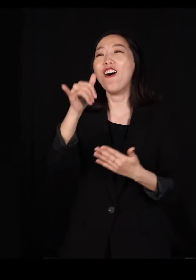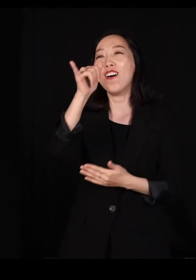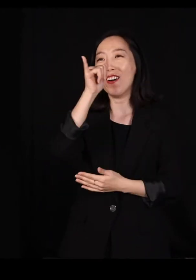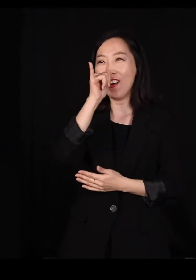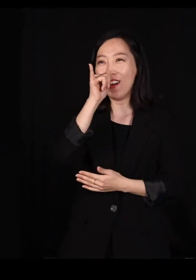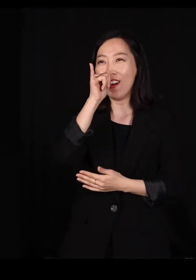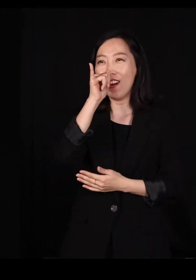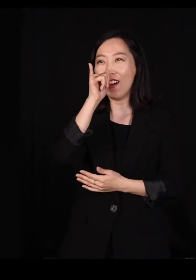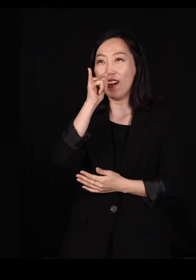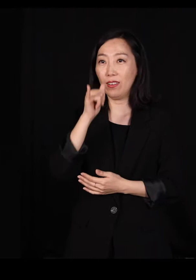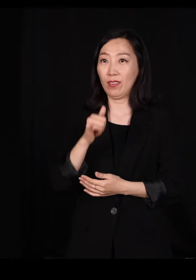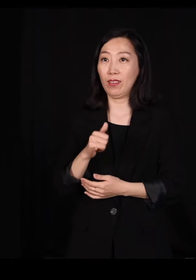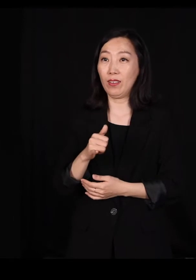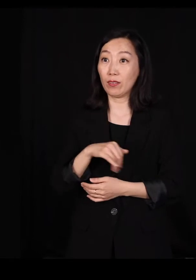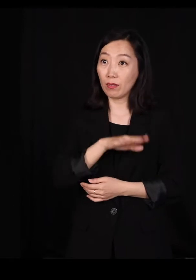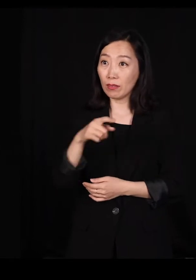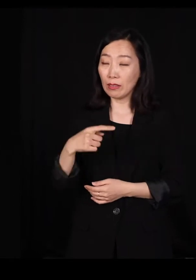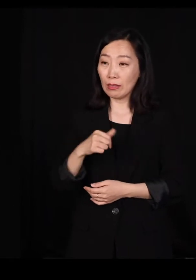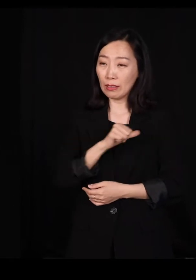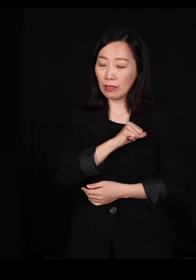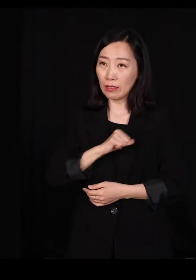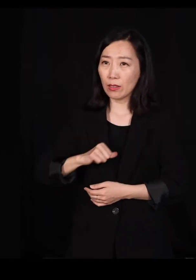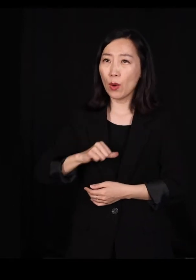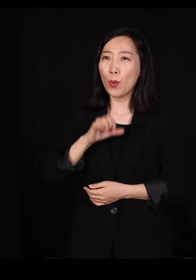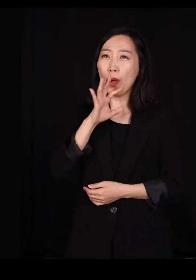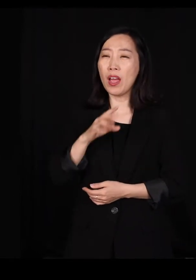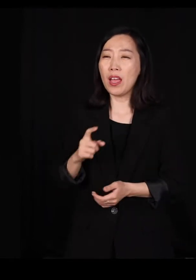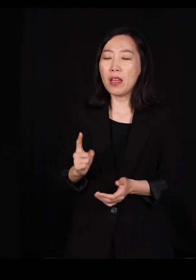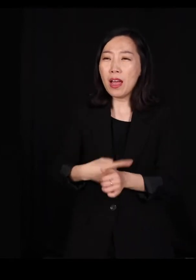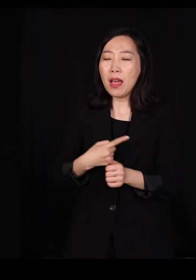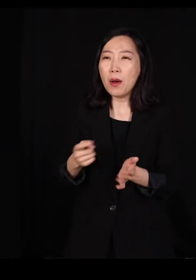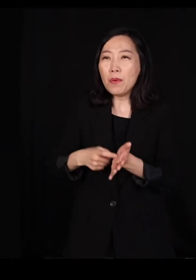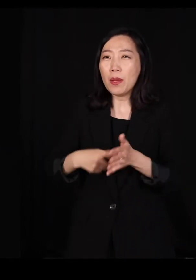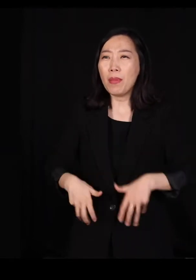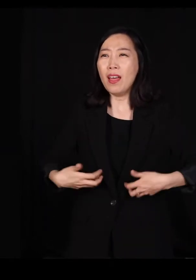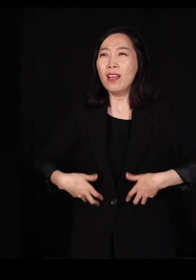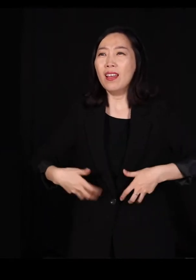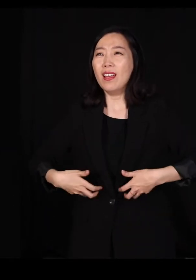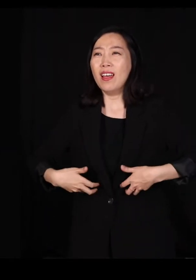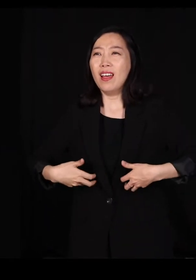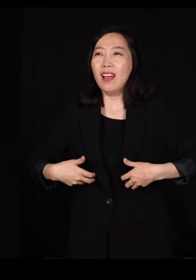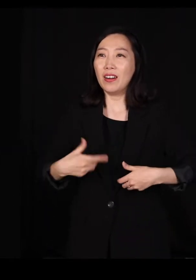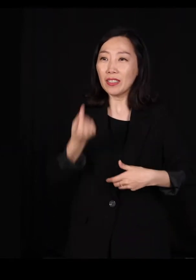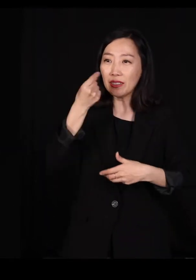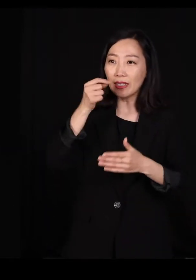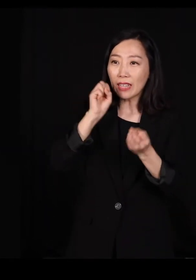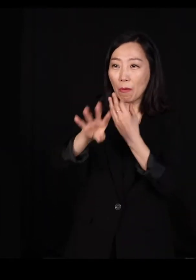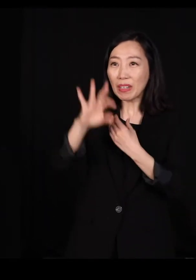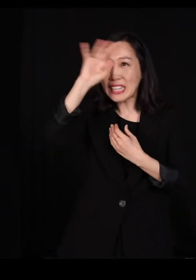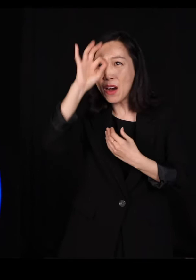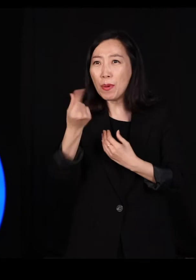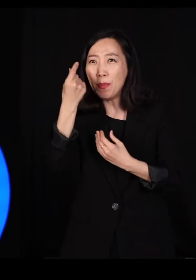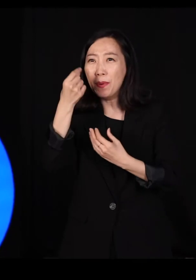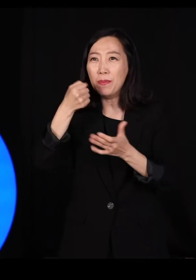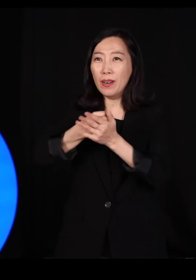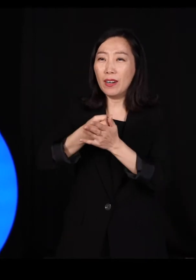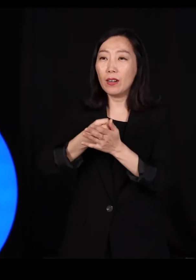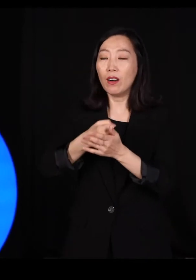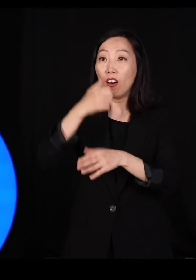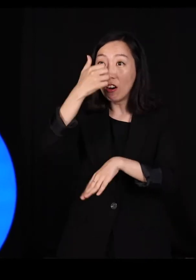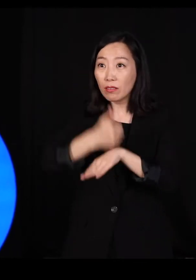명확해지는 게 있는데 그걸 우리가 견디지 못하기 때문에 너무 성급하게 어떤 답을 가지고 선택을 하고 행동을